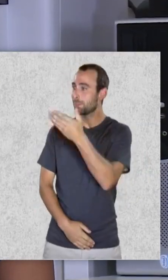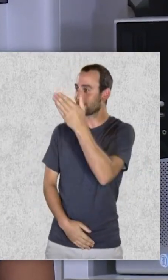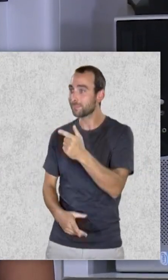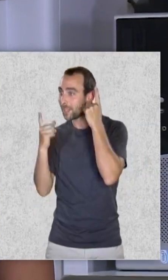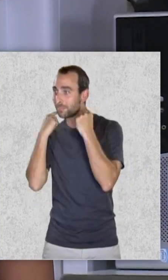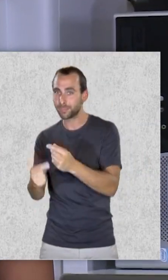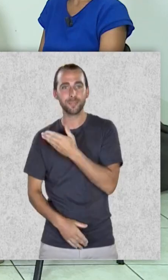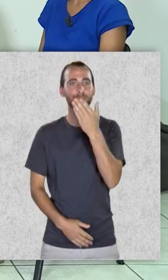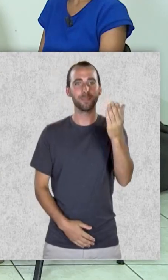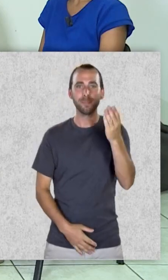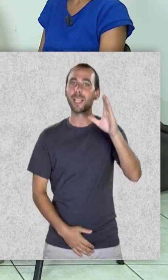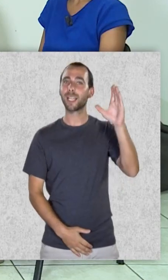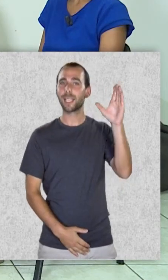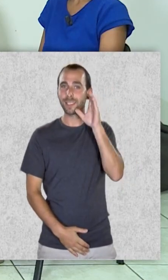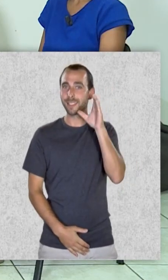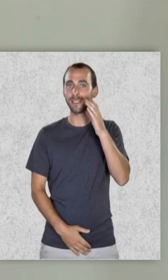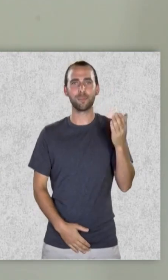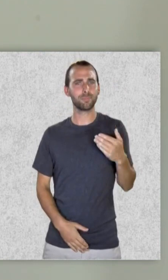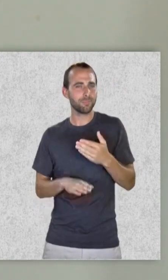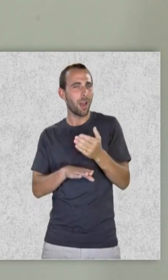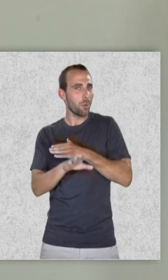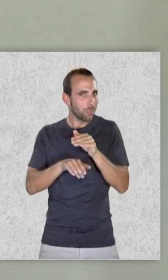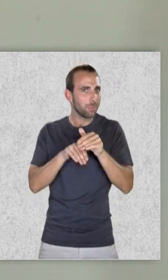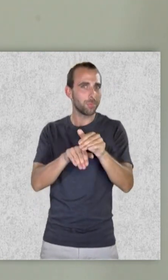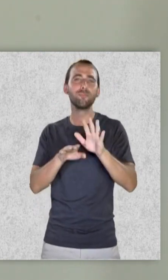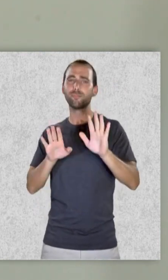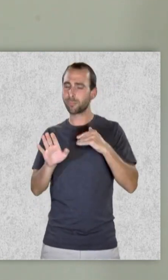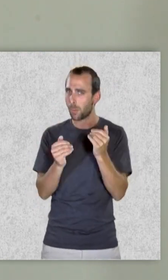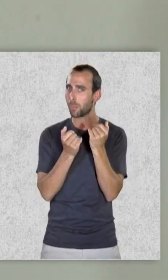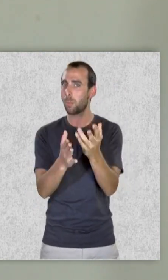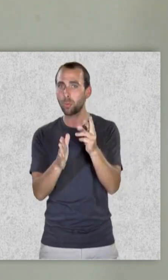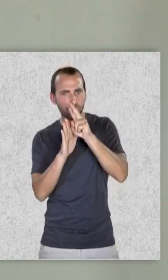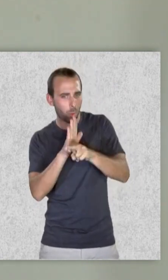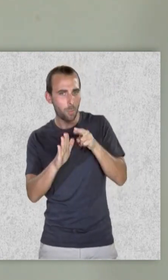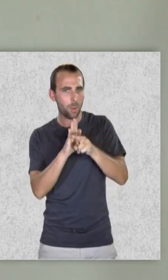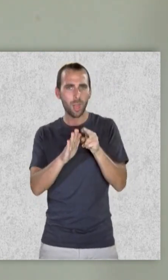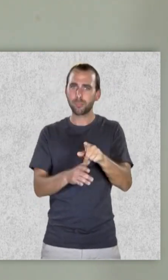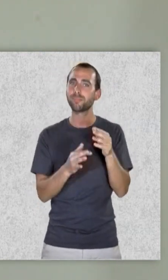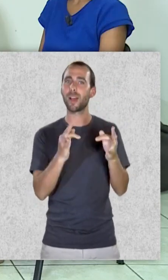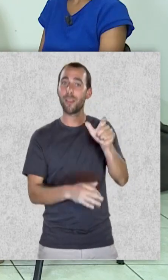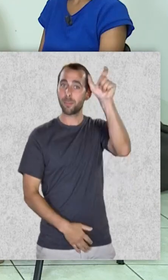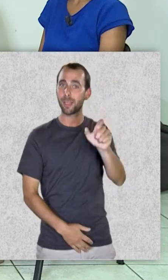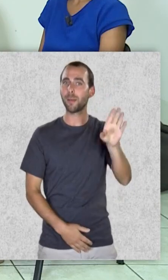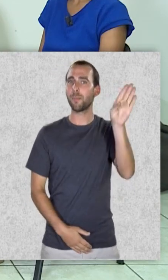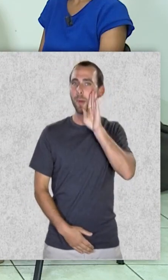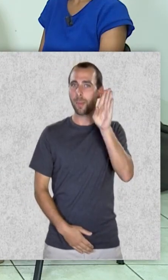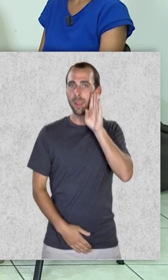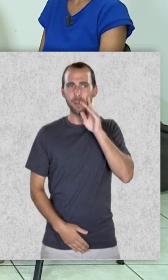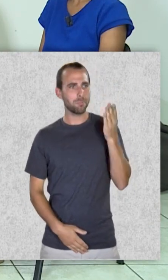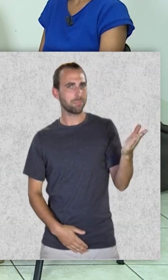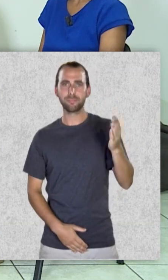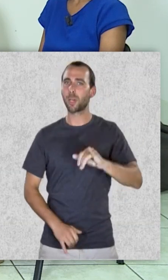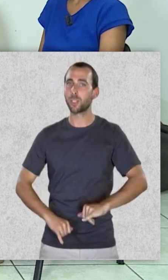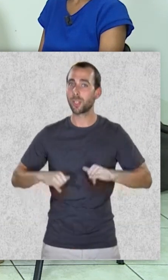Nichols et Cathy Gopoya, avant d'aller plus loin, je vous propose de regarder ce portrait de Babette